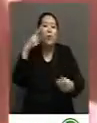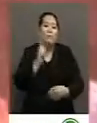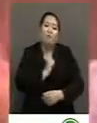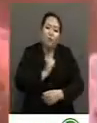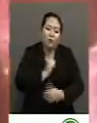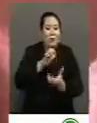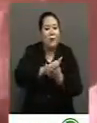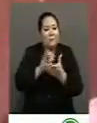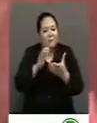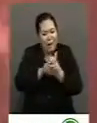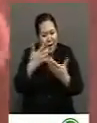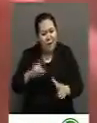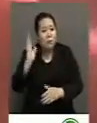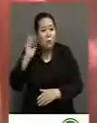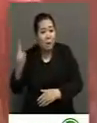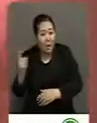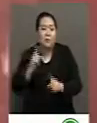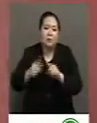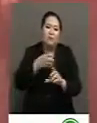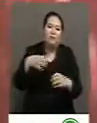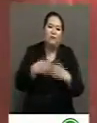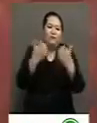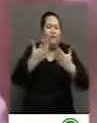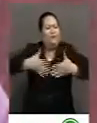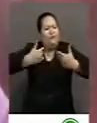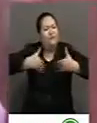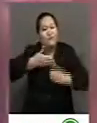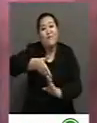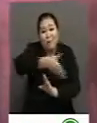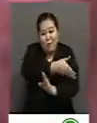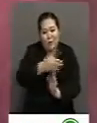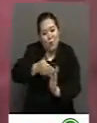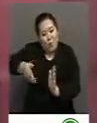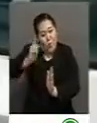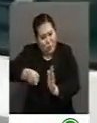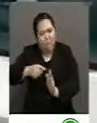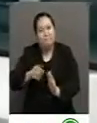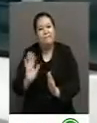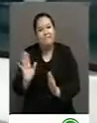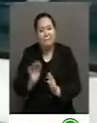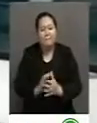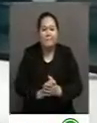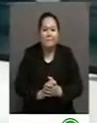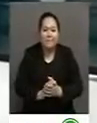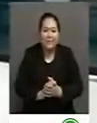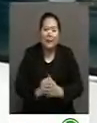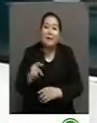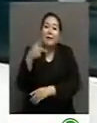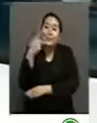ล่านี้เฉลิมฉลองกันอย่างสุดเหวี่ยงล่วงหน้าไปเลยค่ะส่วนที่เนปาลก็มีการจัดงานตั้งแต่เมื่อวานนี้นะคะแล้วก็ด